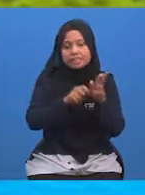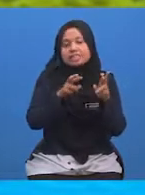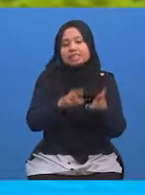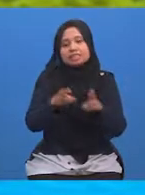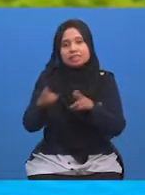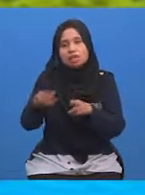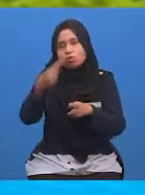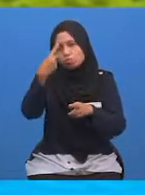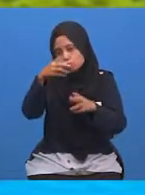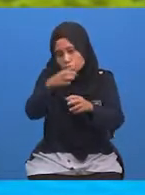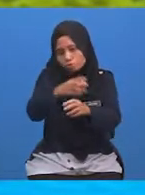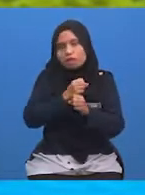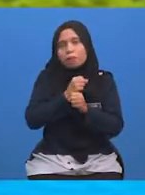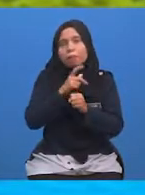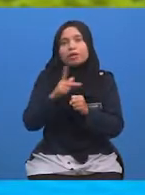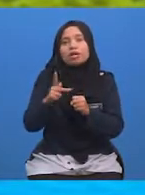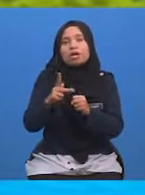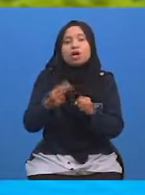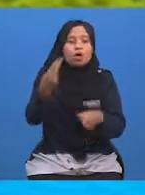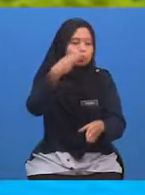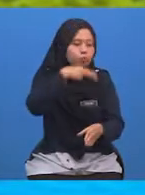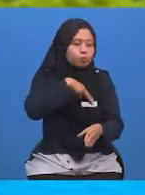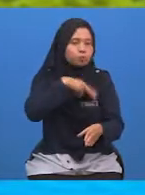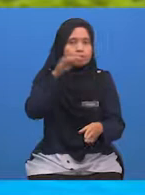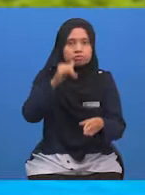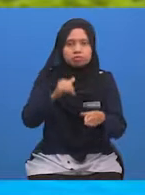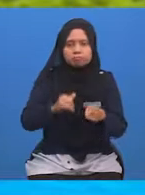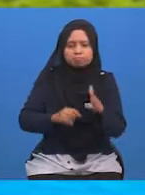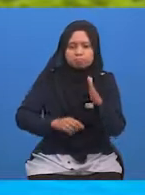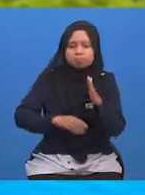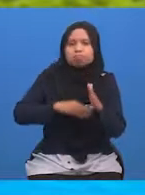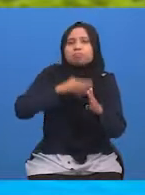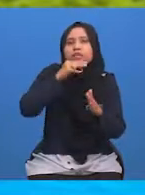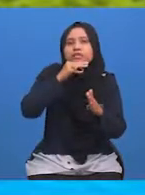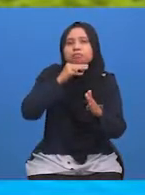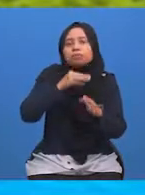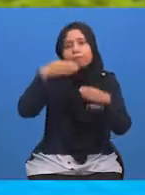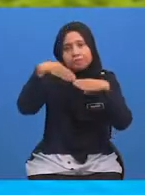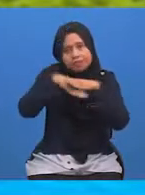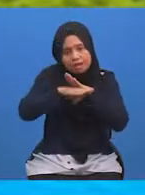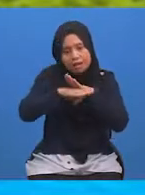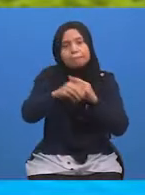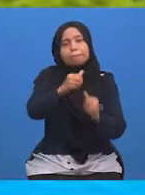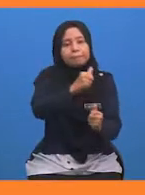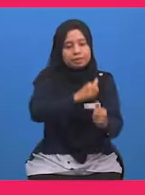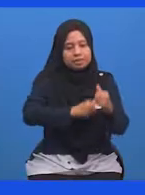bagi mendapatkan keuntungan yang maksimum dalam perniagaan.